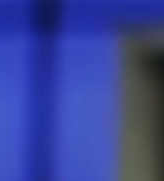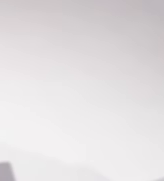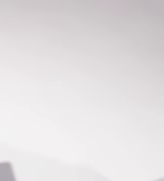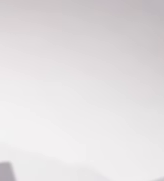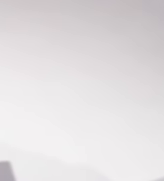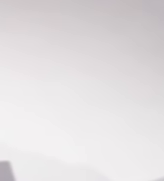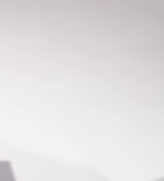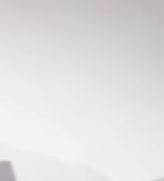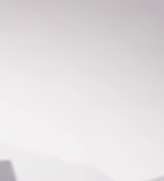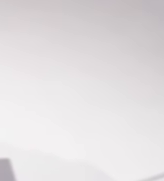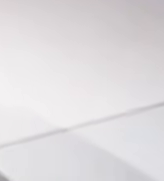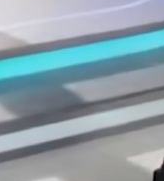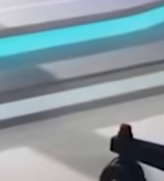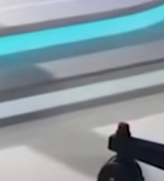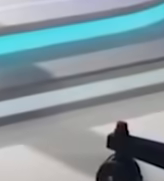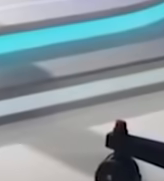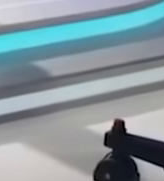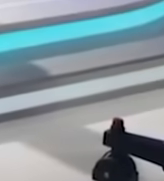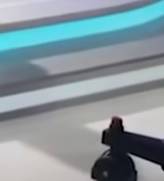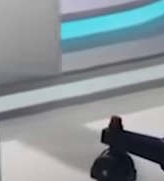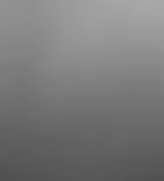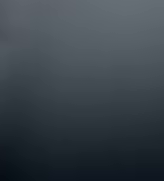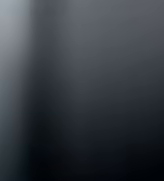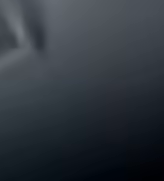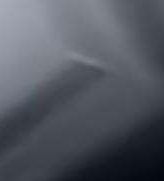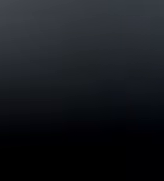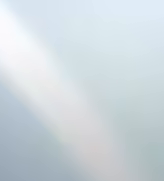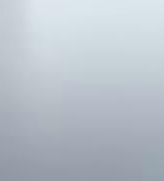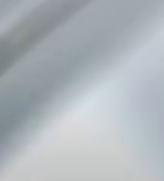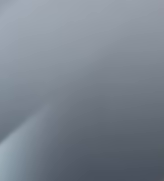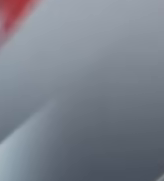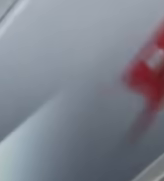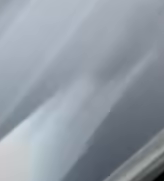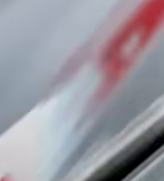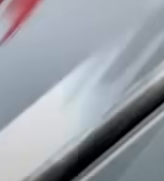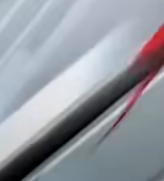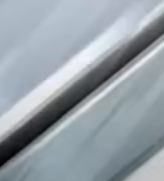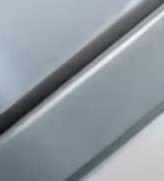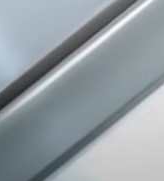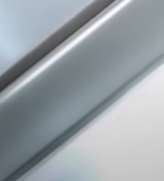live mula sa GMA Network Center. Ito ang Bay 24 Oras.